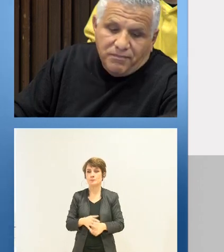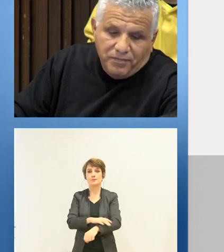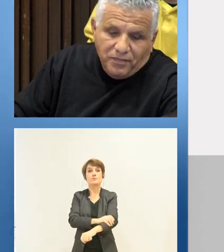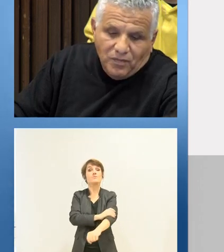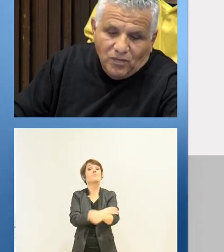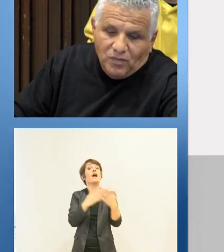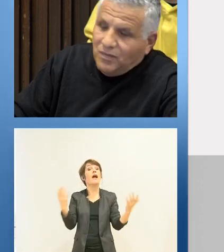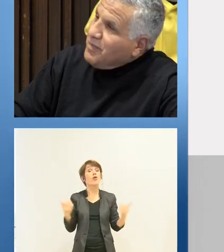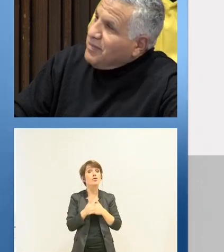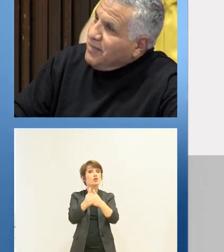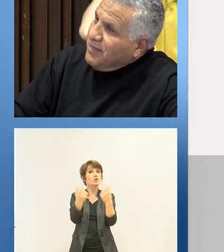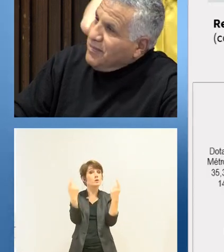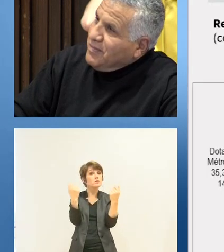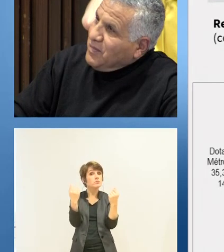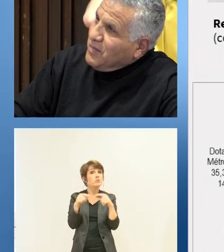budget